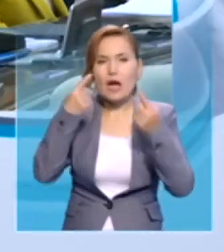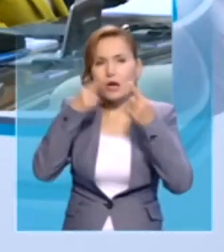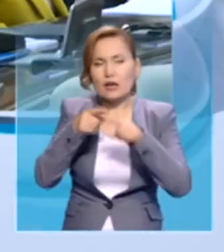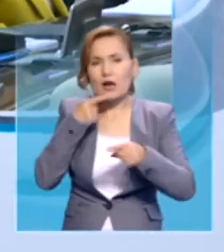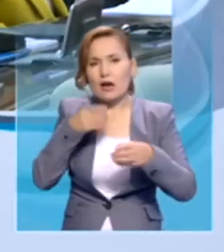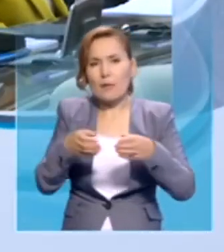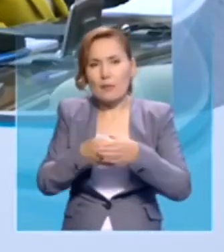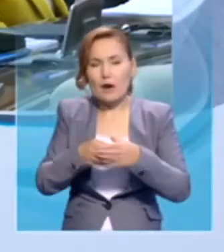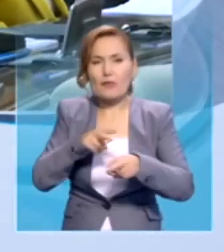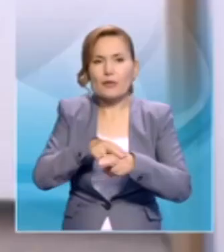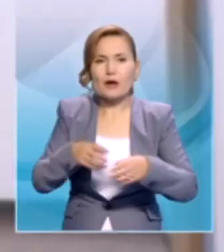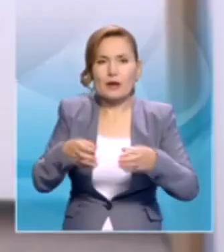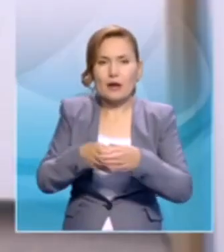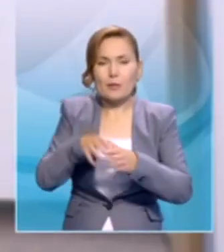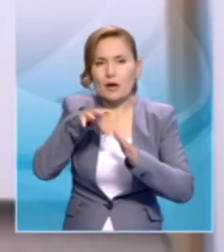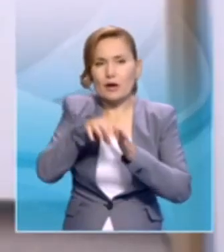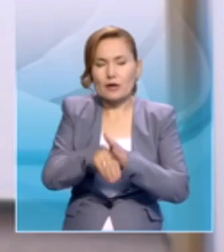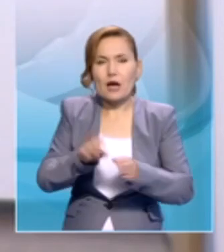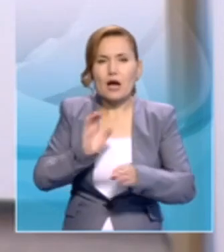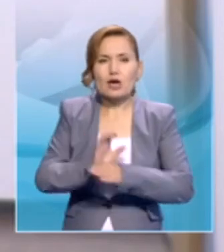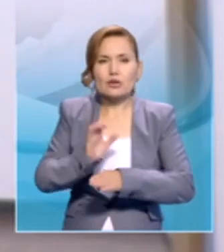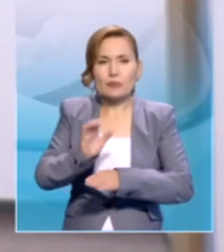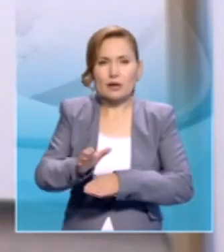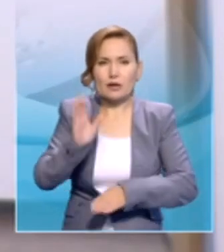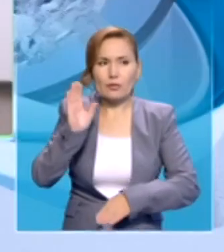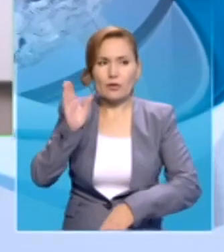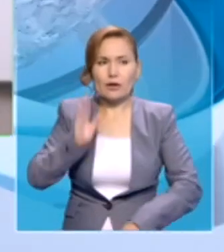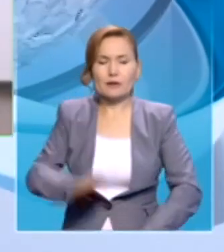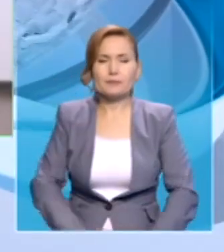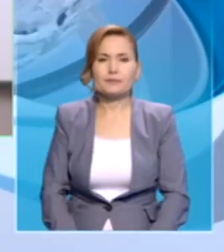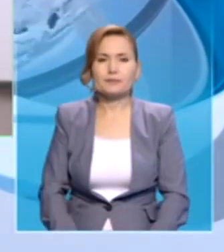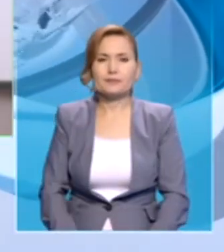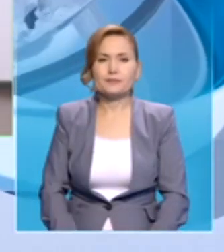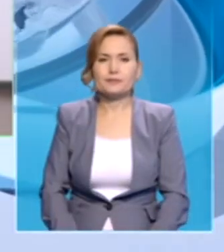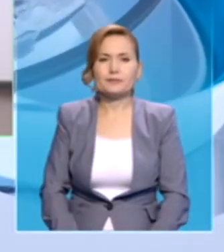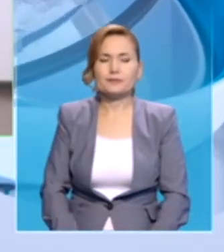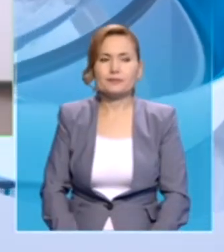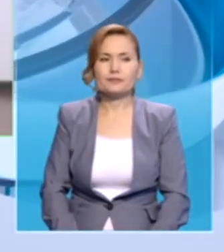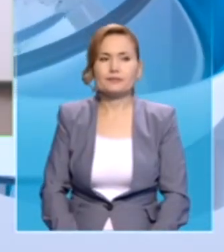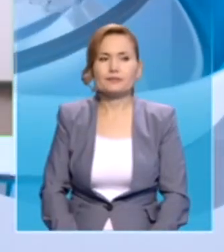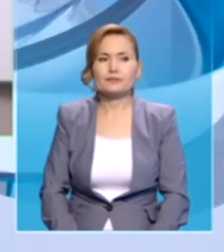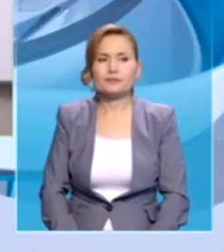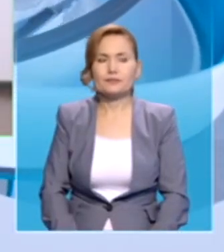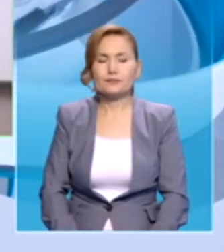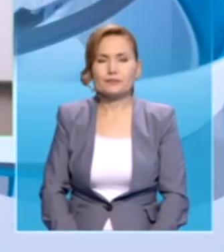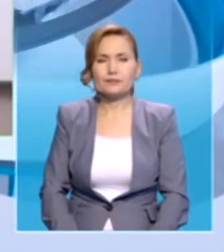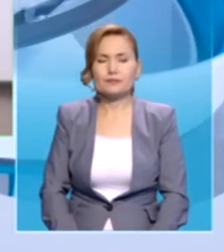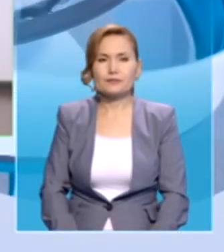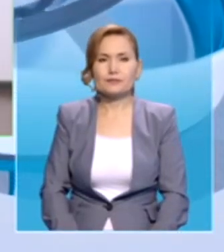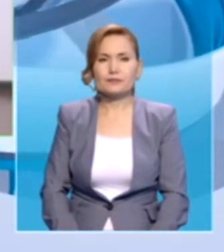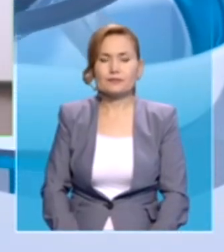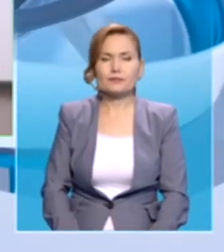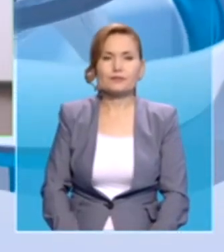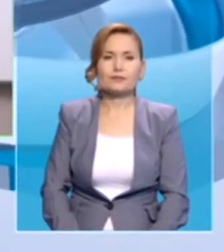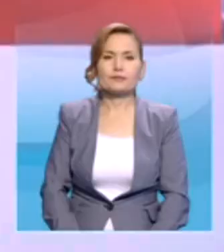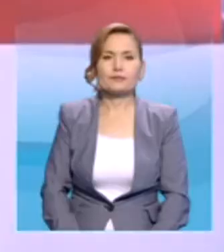полиция бөлімшесінің қызметкерлері жіберіледі. Нұргүл, мендегі ақпарат осы, сөз сізгіні сізде. Рахмет,